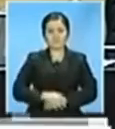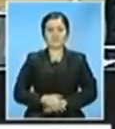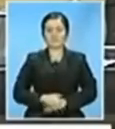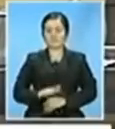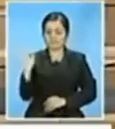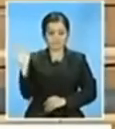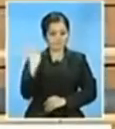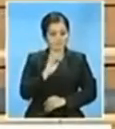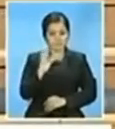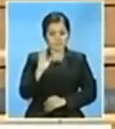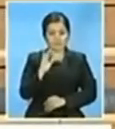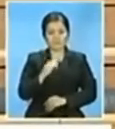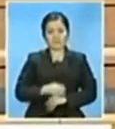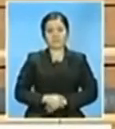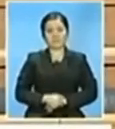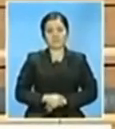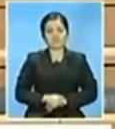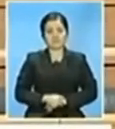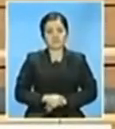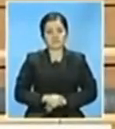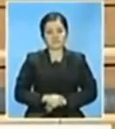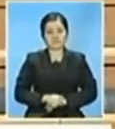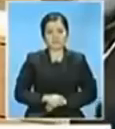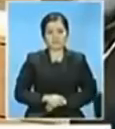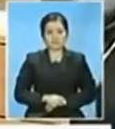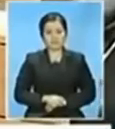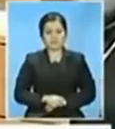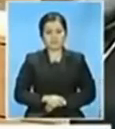ผมไม่อนุญาตแล้วครับ